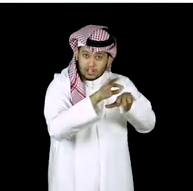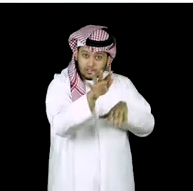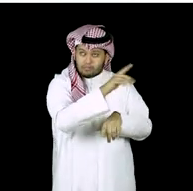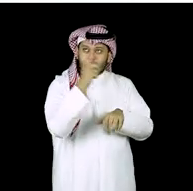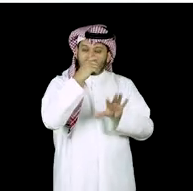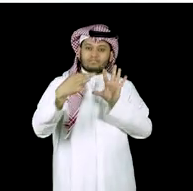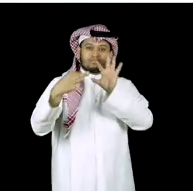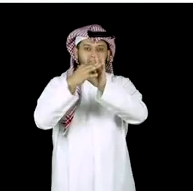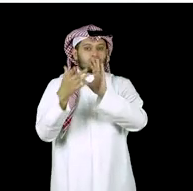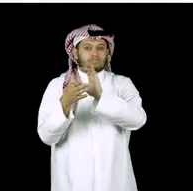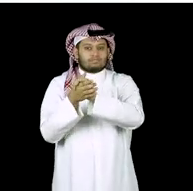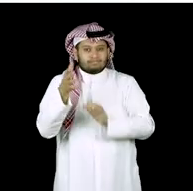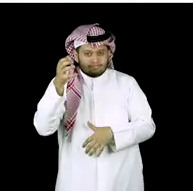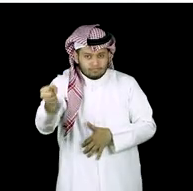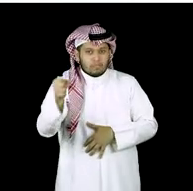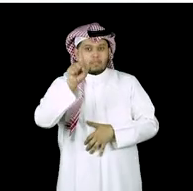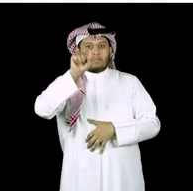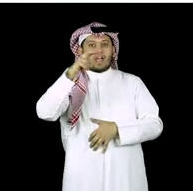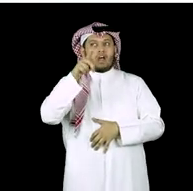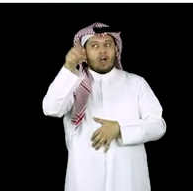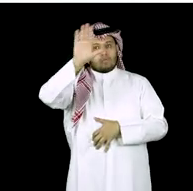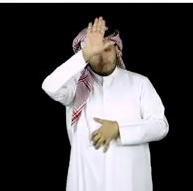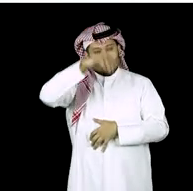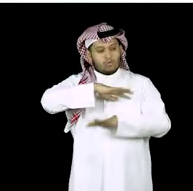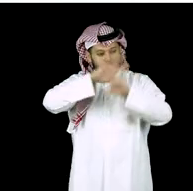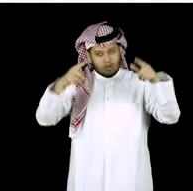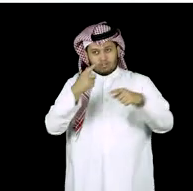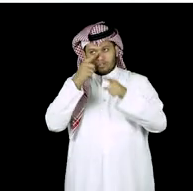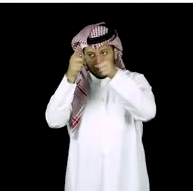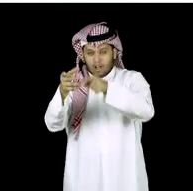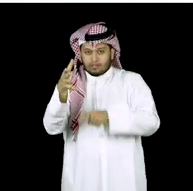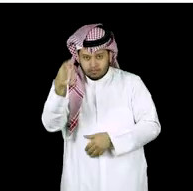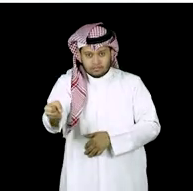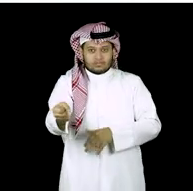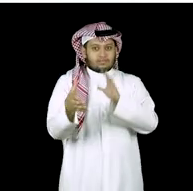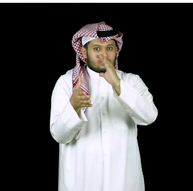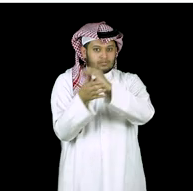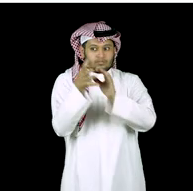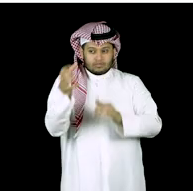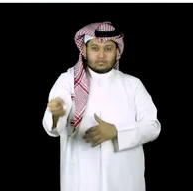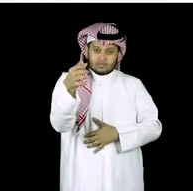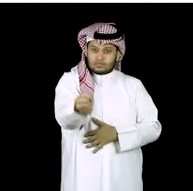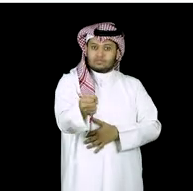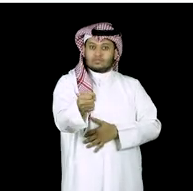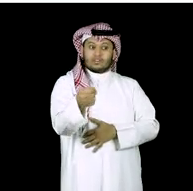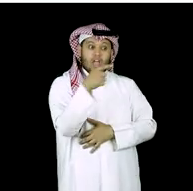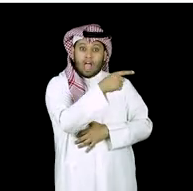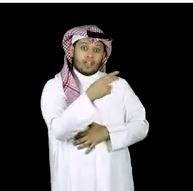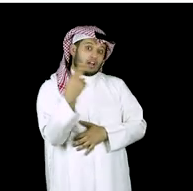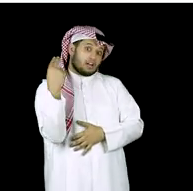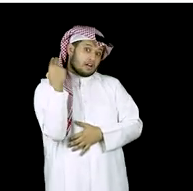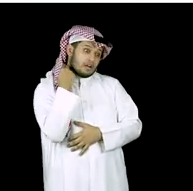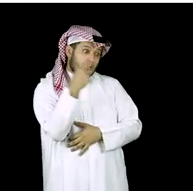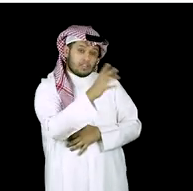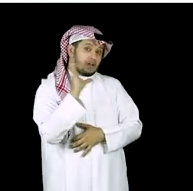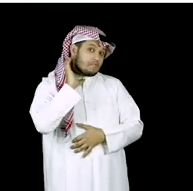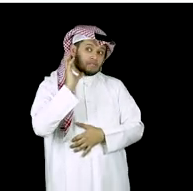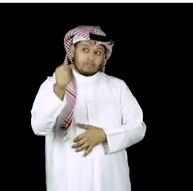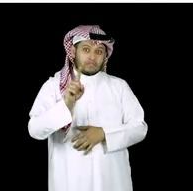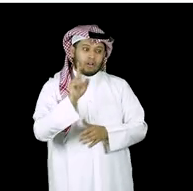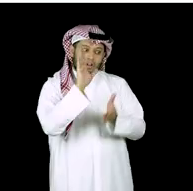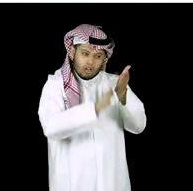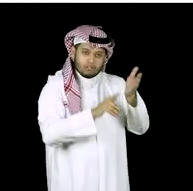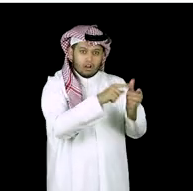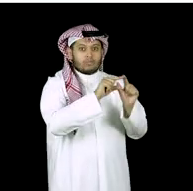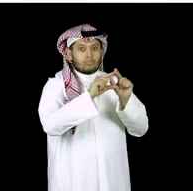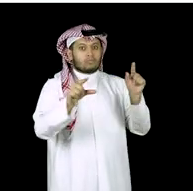البيعة للإمام القائم المستقر المسلم، والتغليظ على من ليس في عنقه بيعة والترهيب من